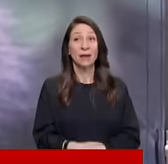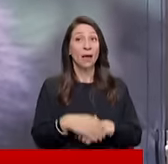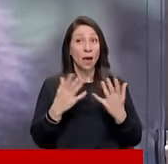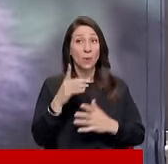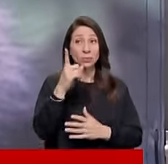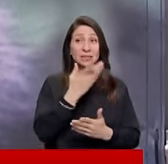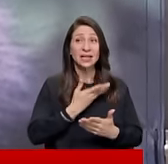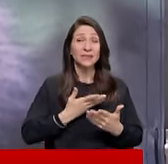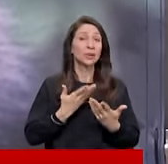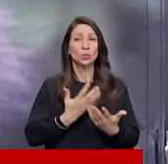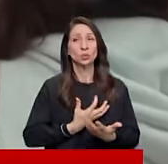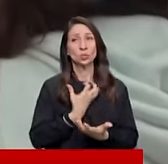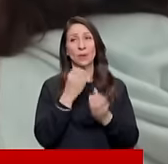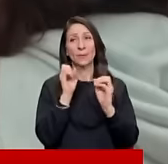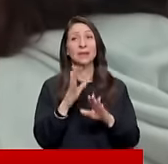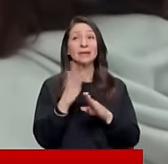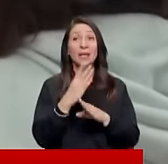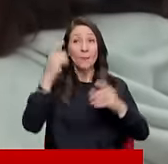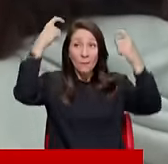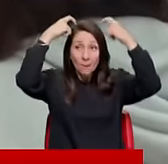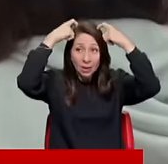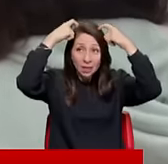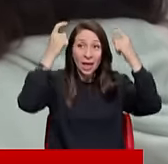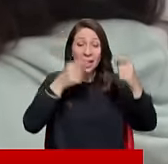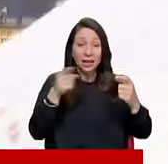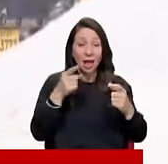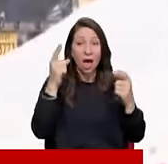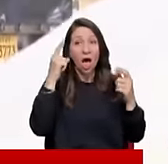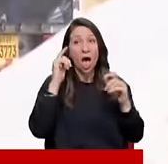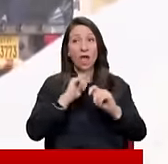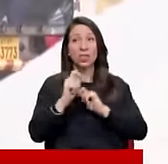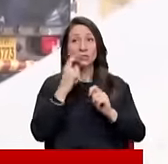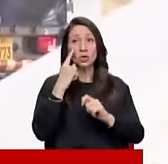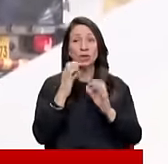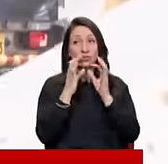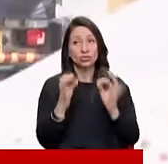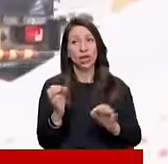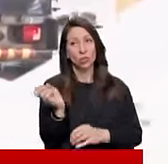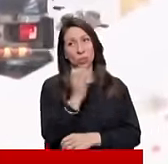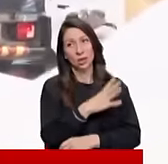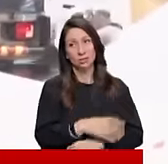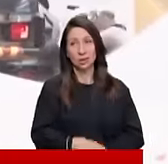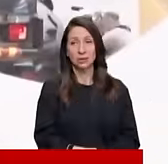Ancak bu sevginin yerini hüzün aldı. Çünkü panda iki ülke arasındaki anlaşma gereği Çin'e gönderilecekti.